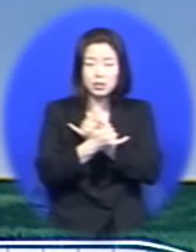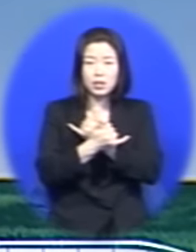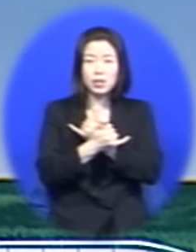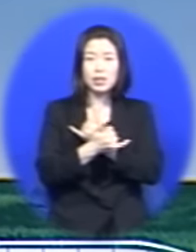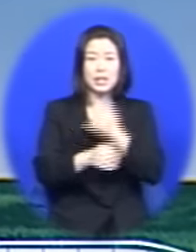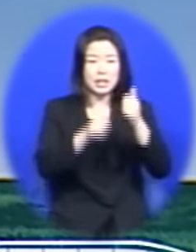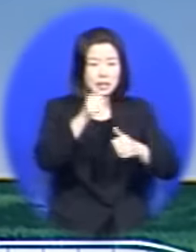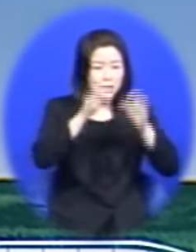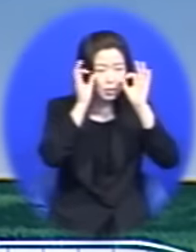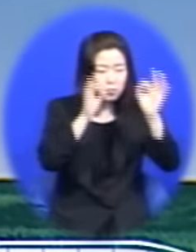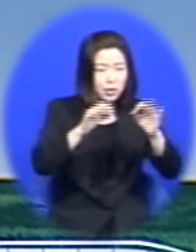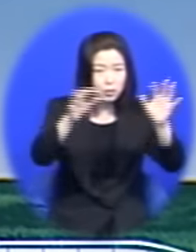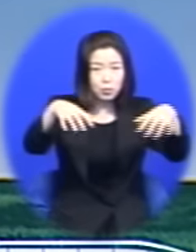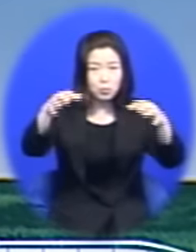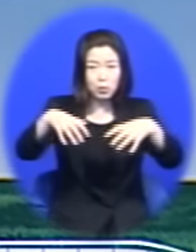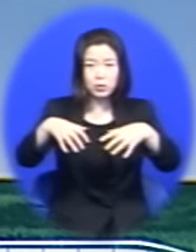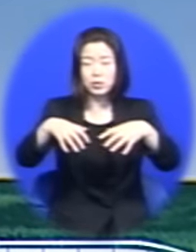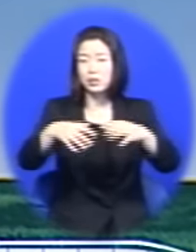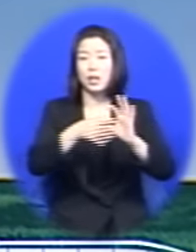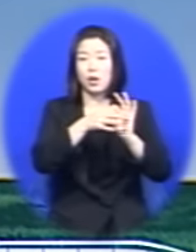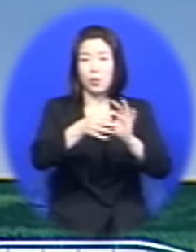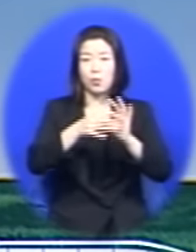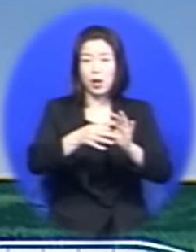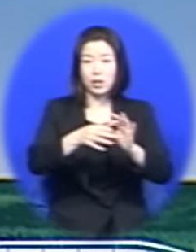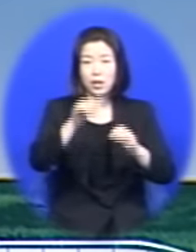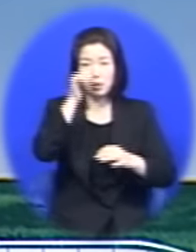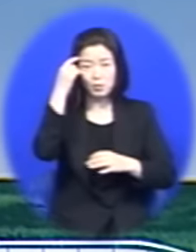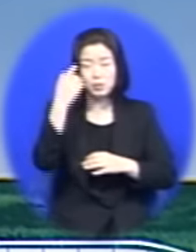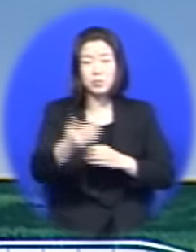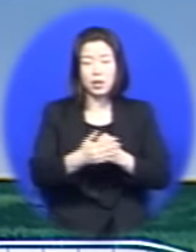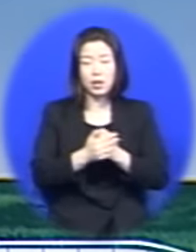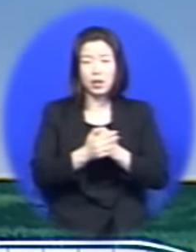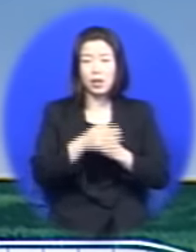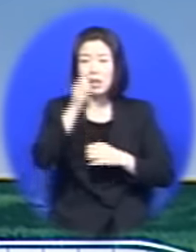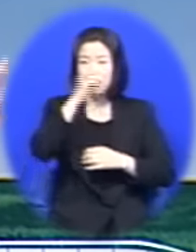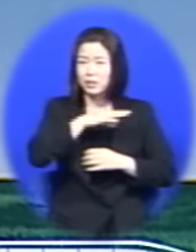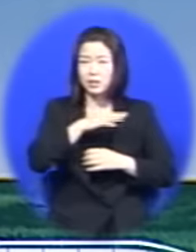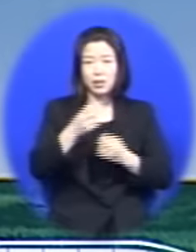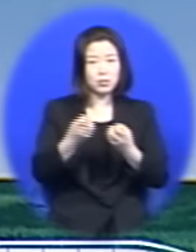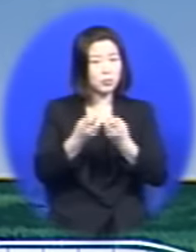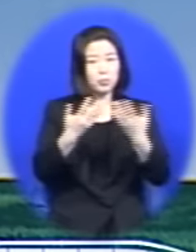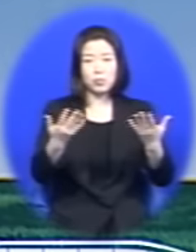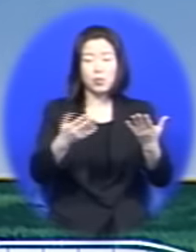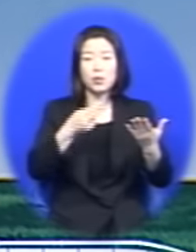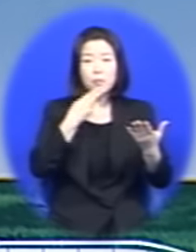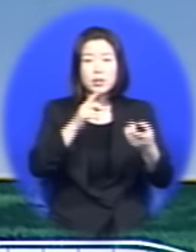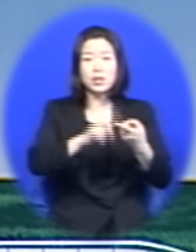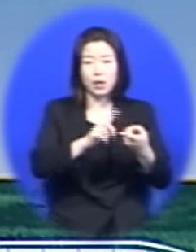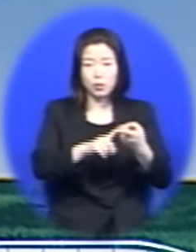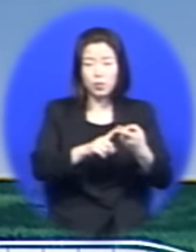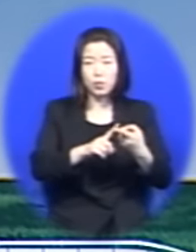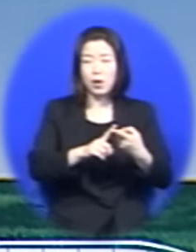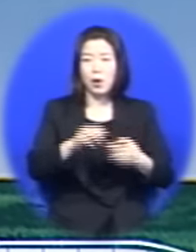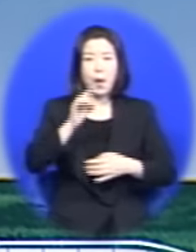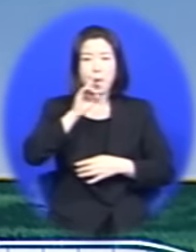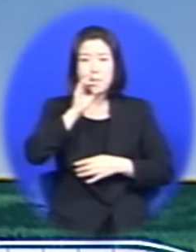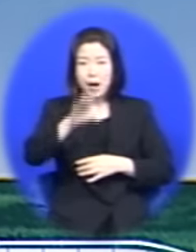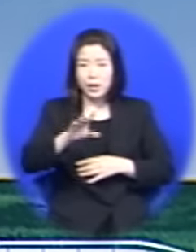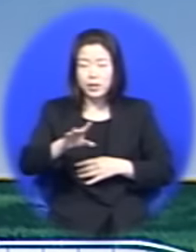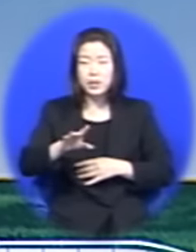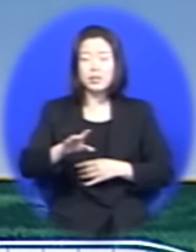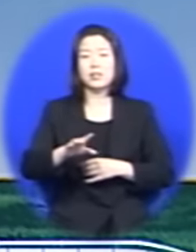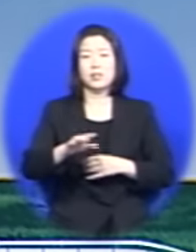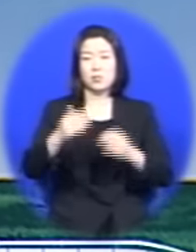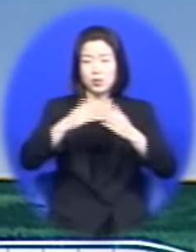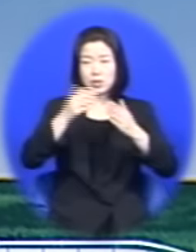시험 봐가지고 다 모으는 관계입니까? 그냥 정말 대체가 안 서면 대체가 안 서는 대로 말도 안 되는 분이